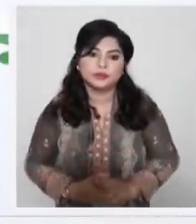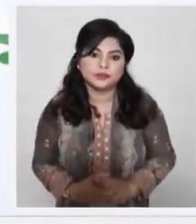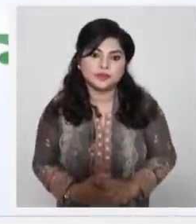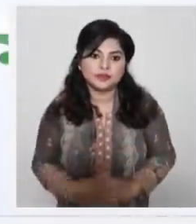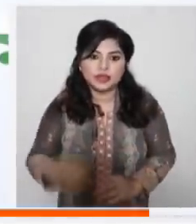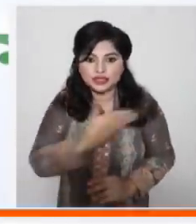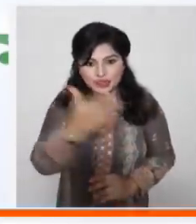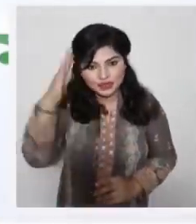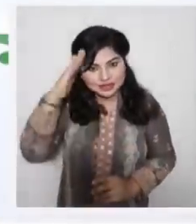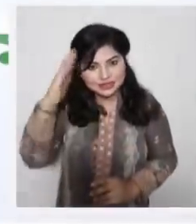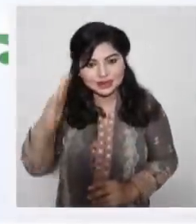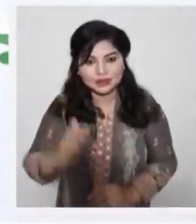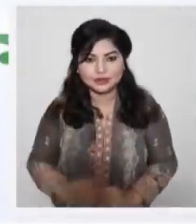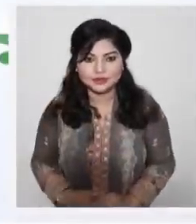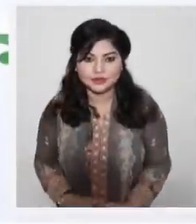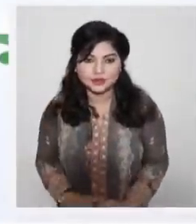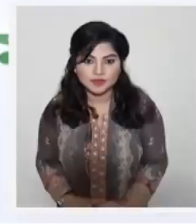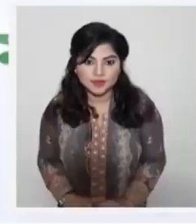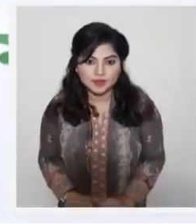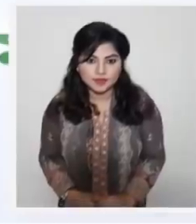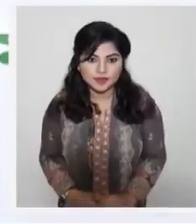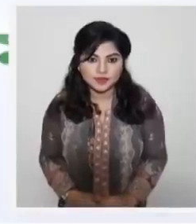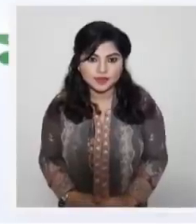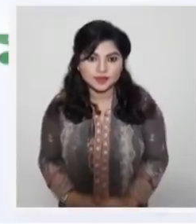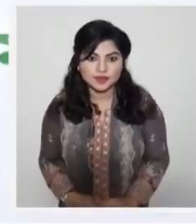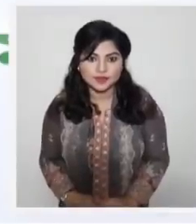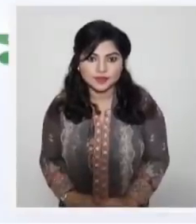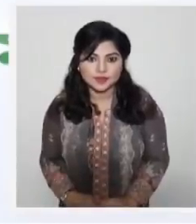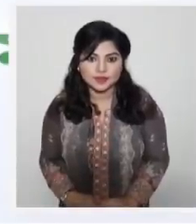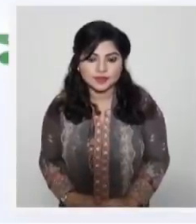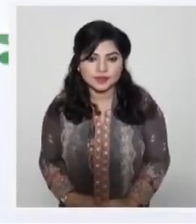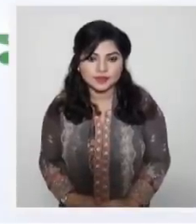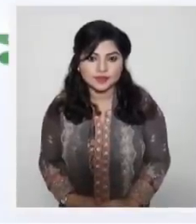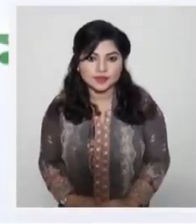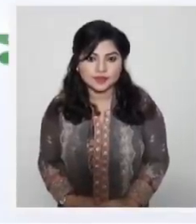দেশকে ভালো রাখি। সবাই সুস্থ থাকবেন, ভালো থাকবেন। আসসালামু আলাইকুম।